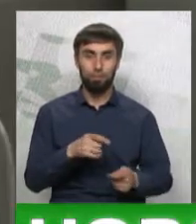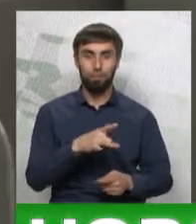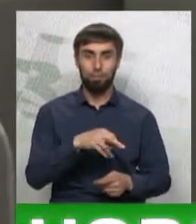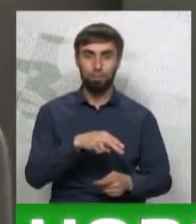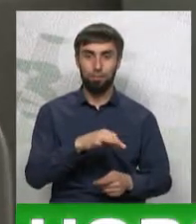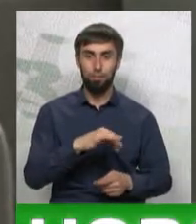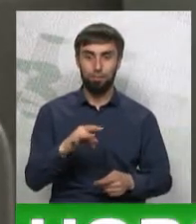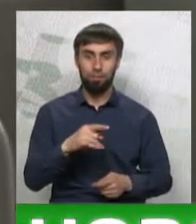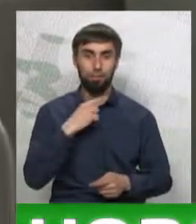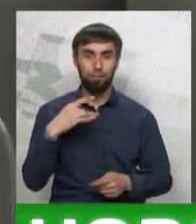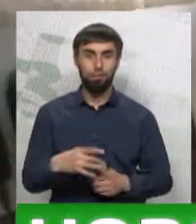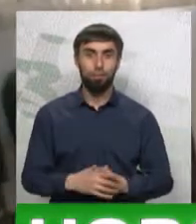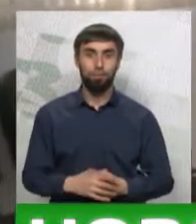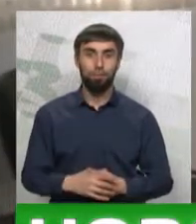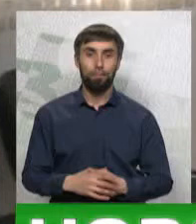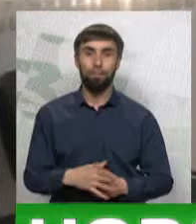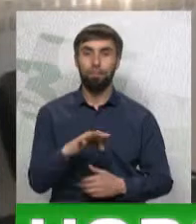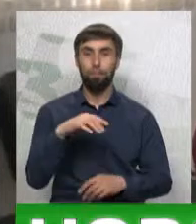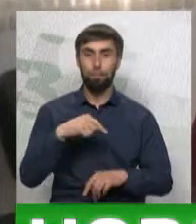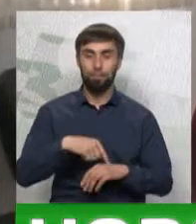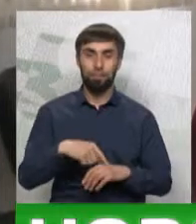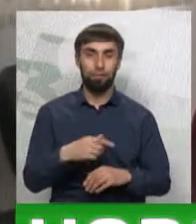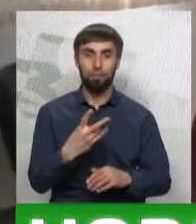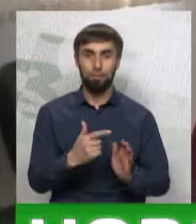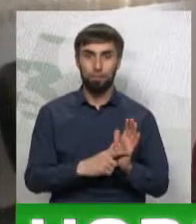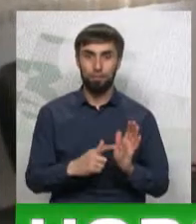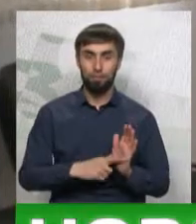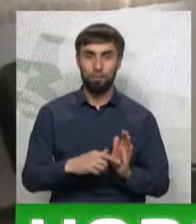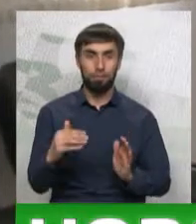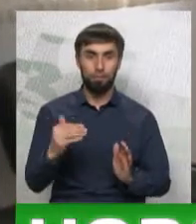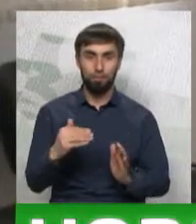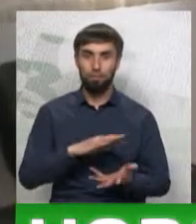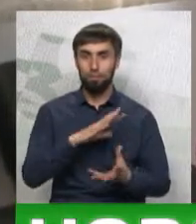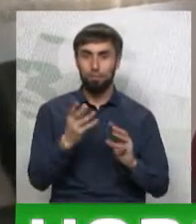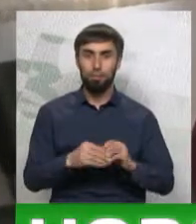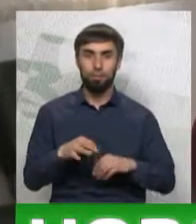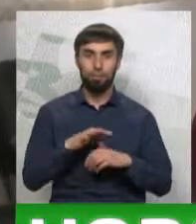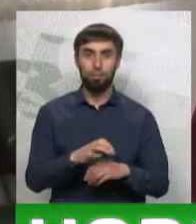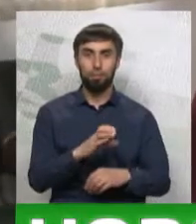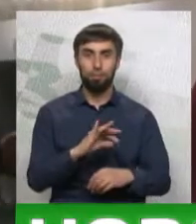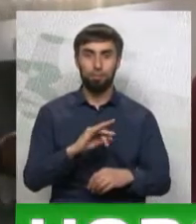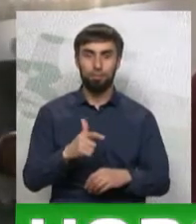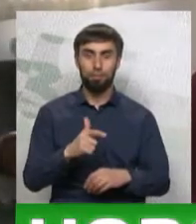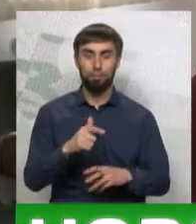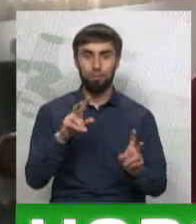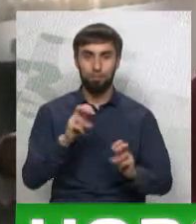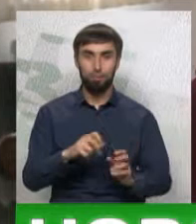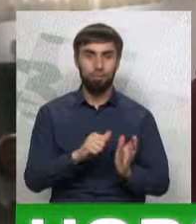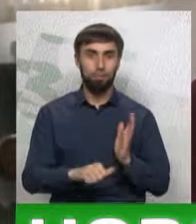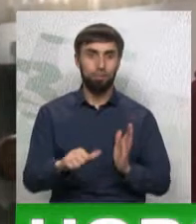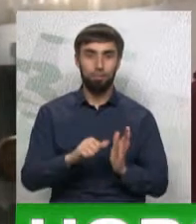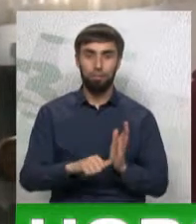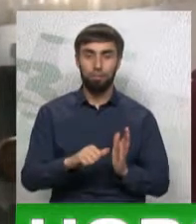по республике по состоянию на 7 февраля всего проведено в скрининговых следует шестьсот шестьдесят шесть